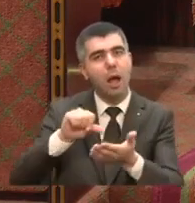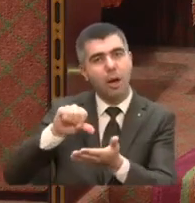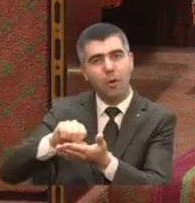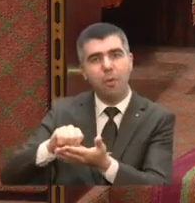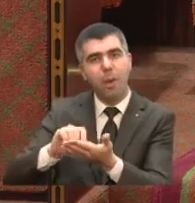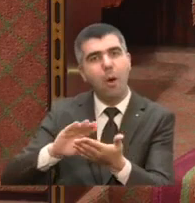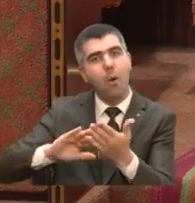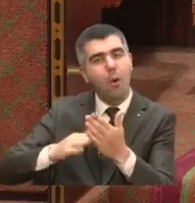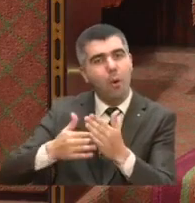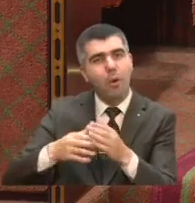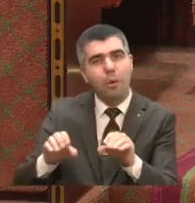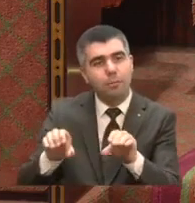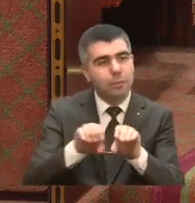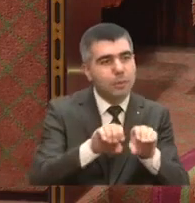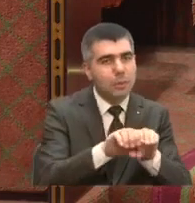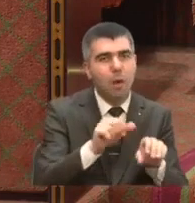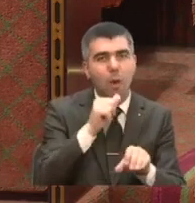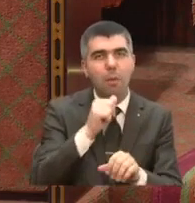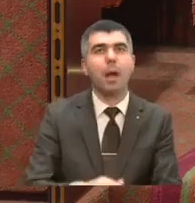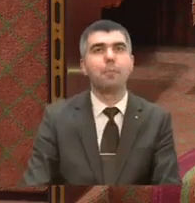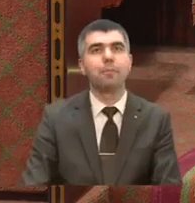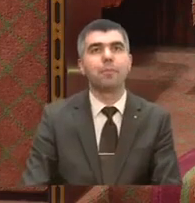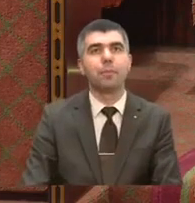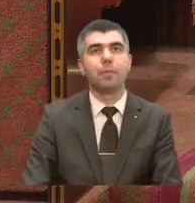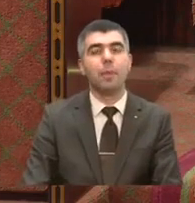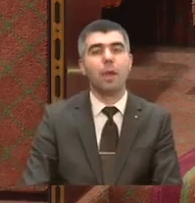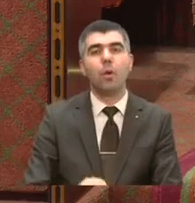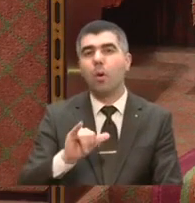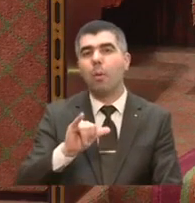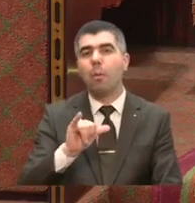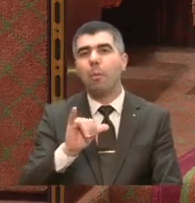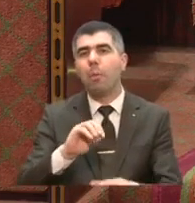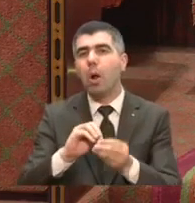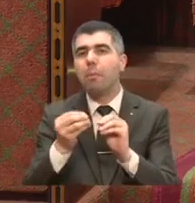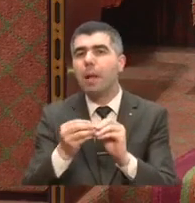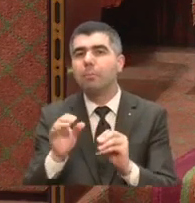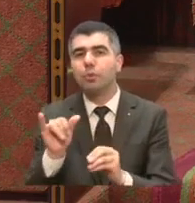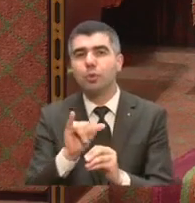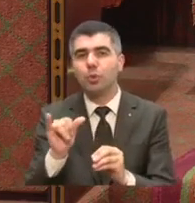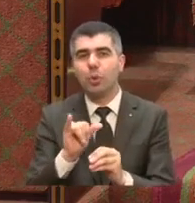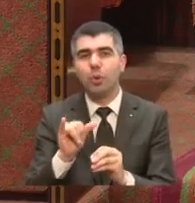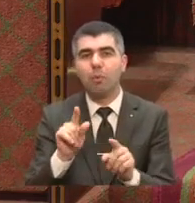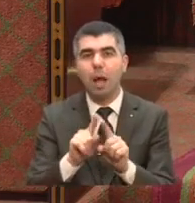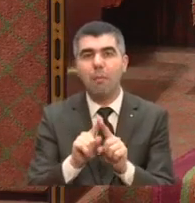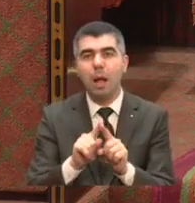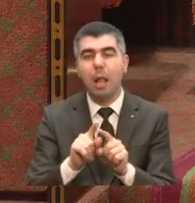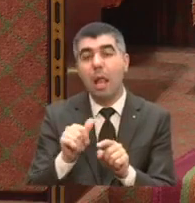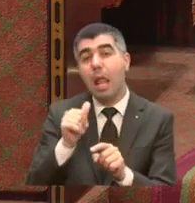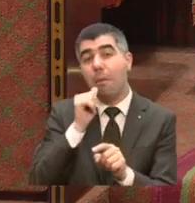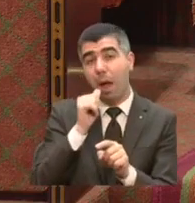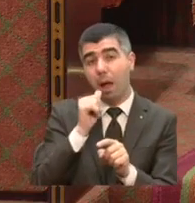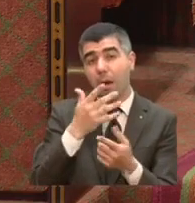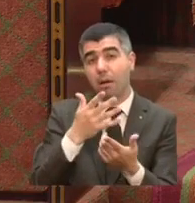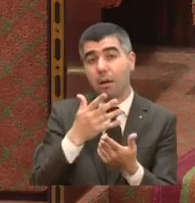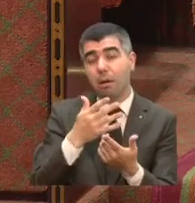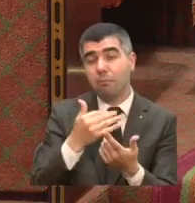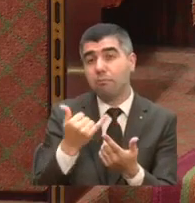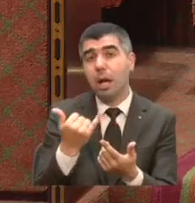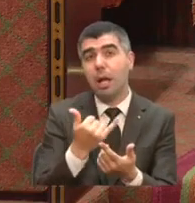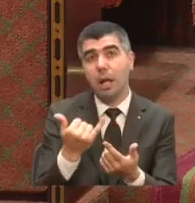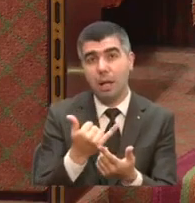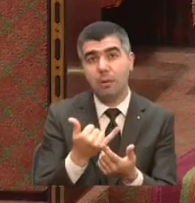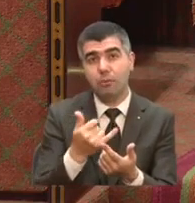القروي وربطها بالمنظومة المائية. بطبيعة الحال غيبقى الإشكال في ذلك الوقت هو العرض المائي، وأنا قلت أننا سنستمر في